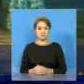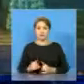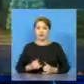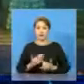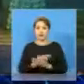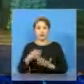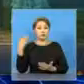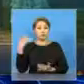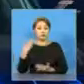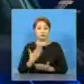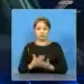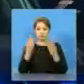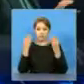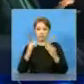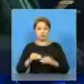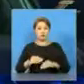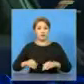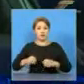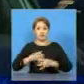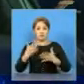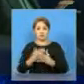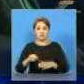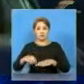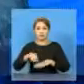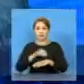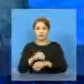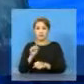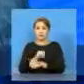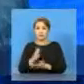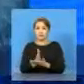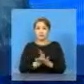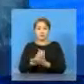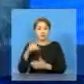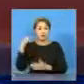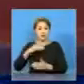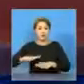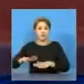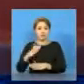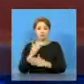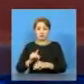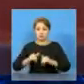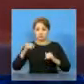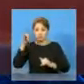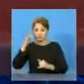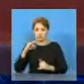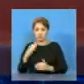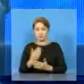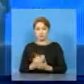Поздравляя актюбинцев со знаменательным праздником, глава региона остановился на заслугах Елбасы в становлении и развитии